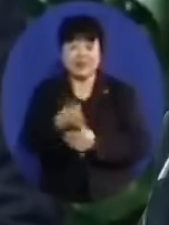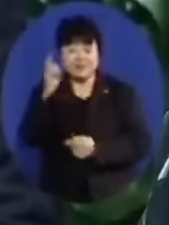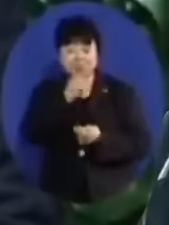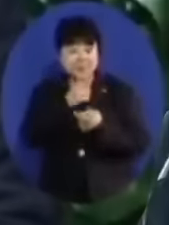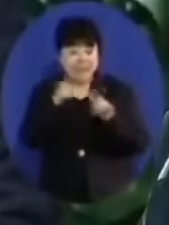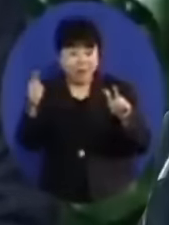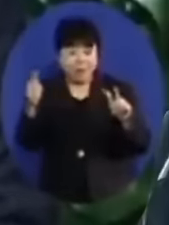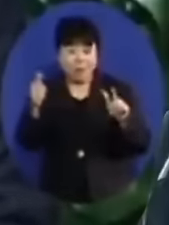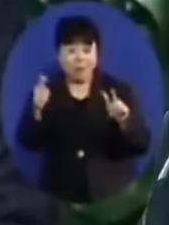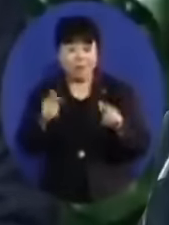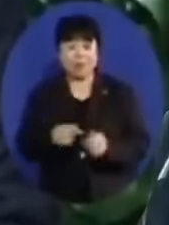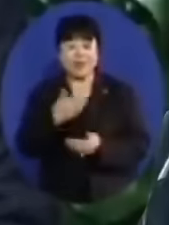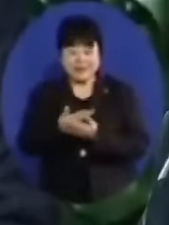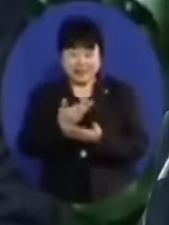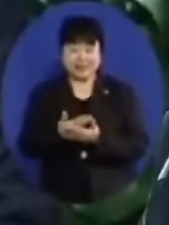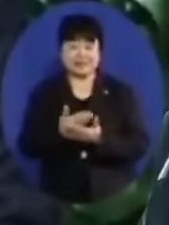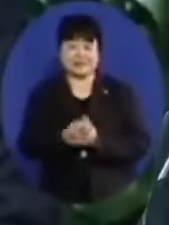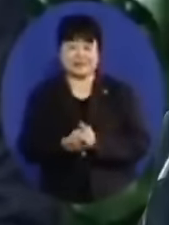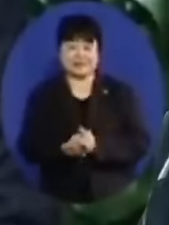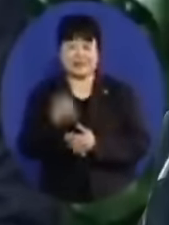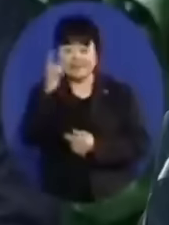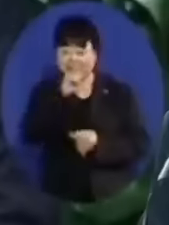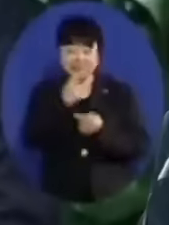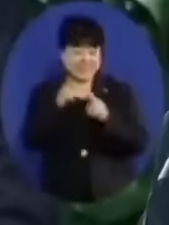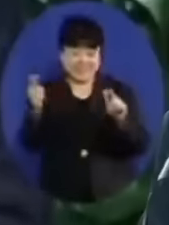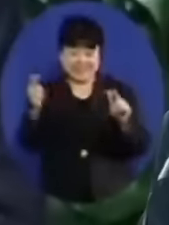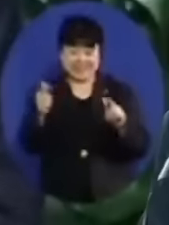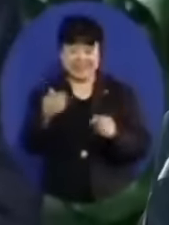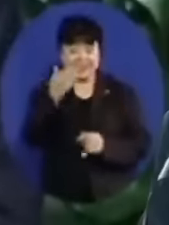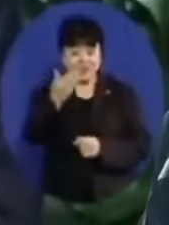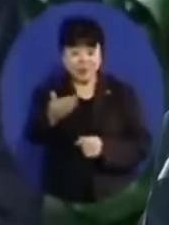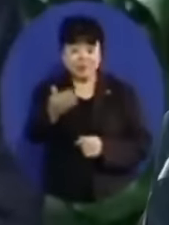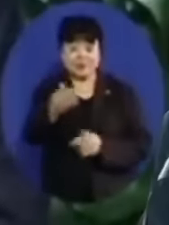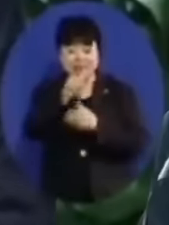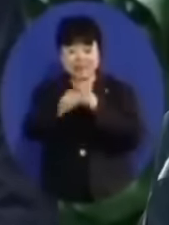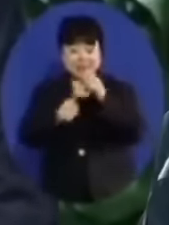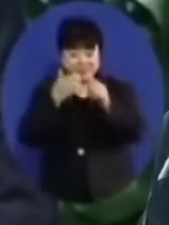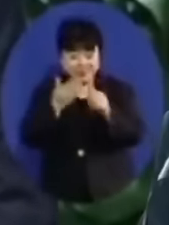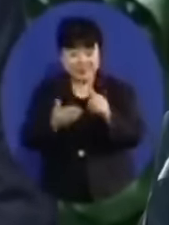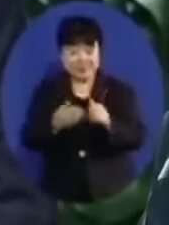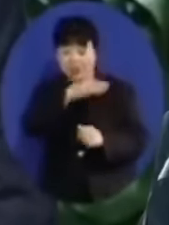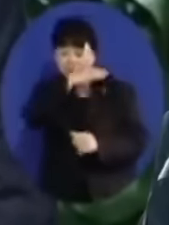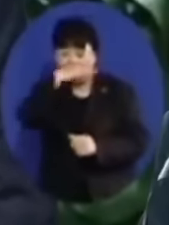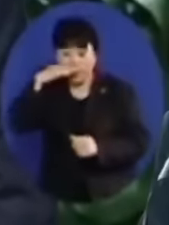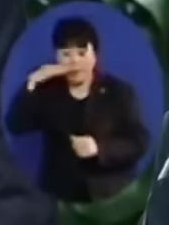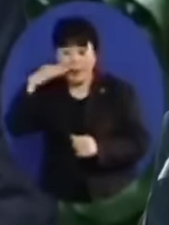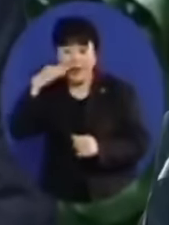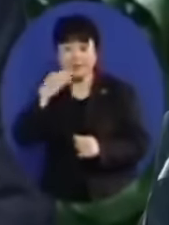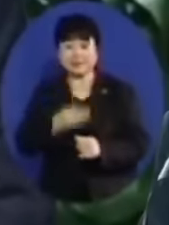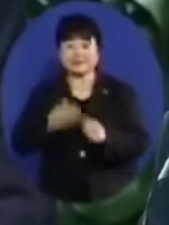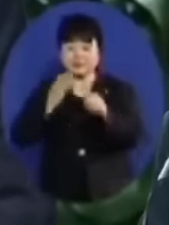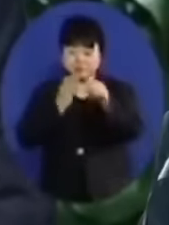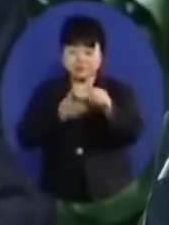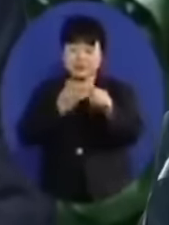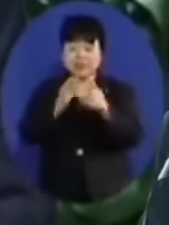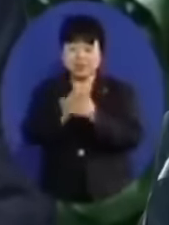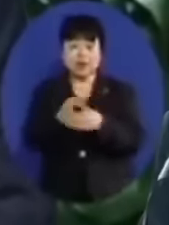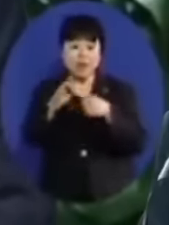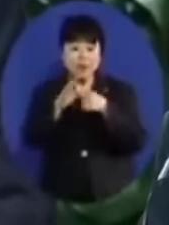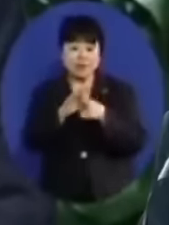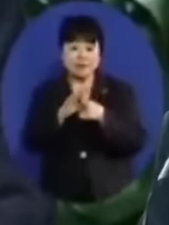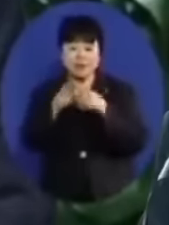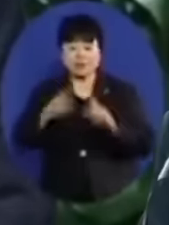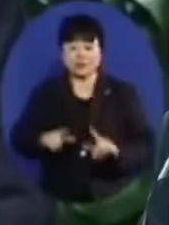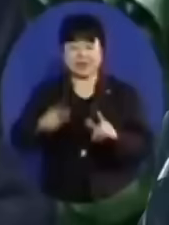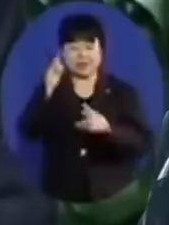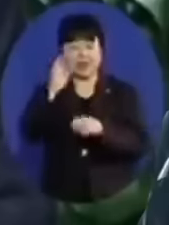않고 달라고 하는 것 나쁘지 않습니다. 여러분이 하나님 앞에 올바른 호소를 통해서 기도만 하면은 오늘날